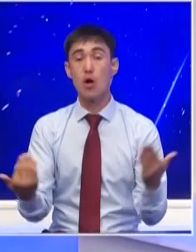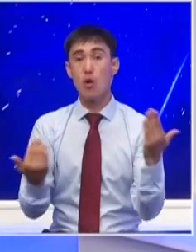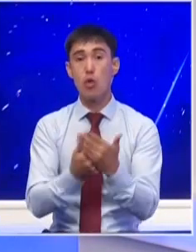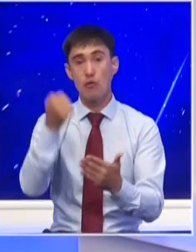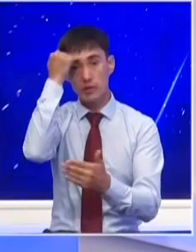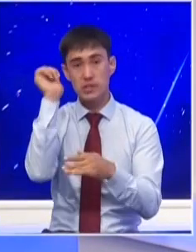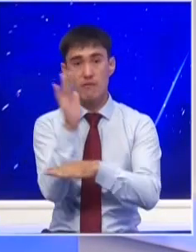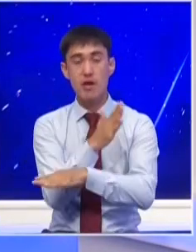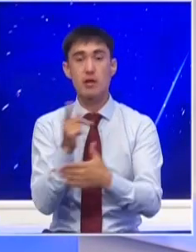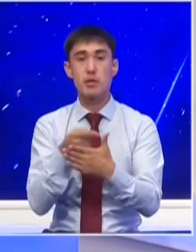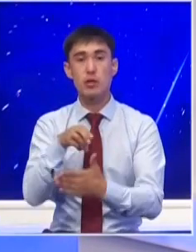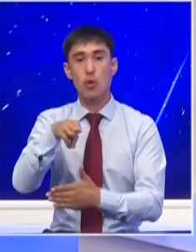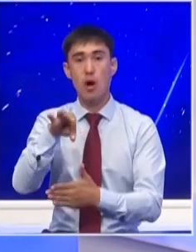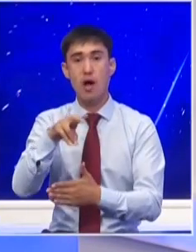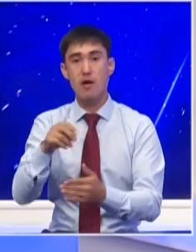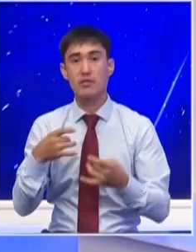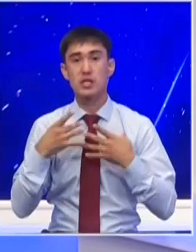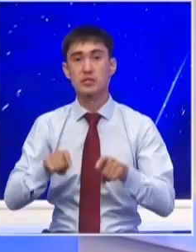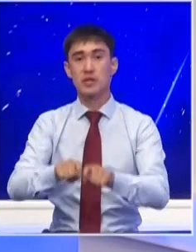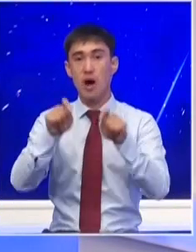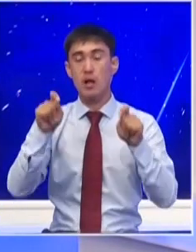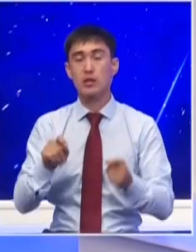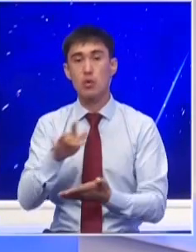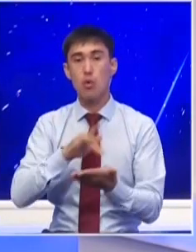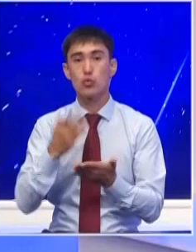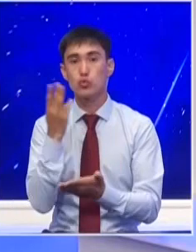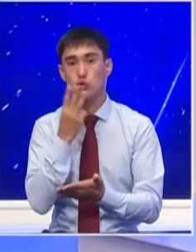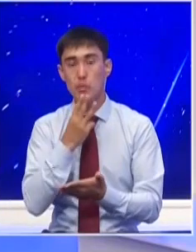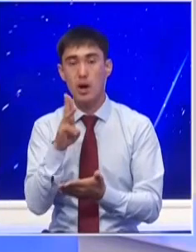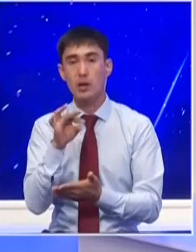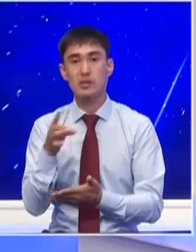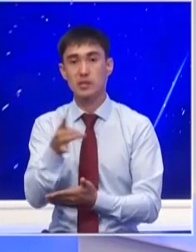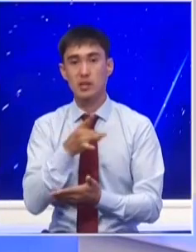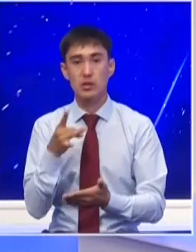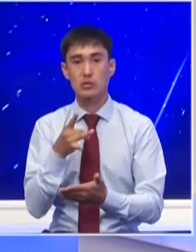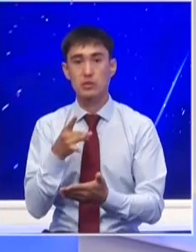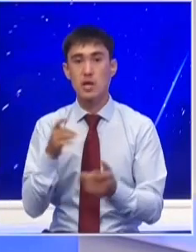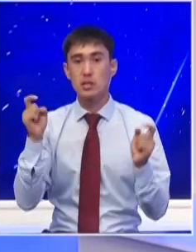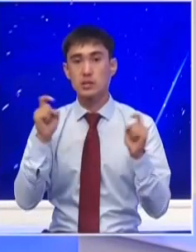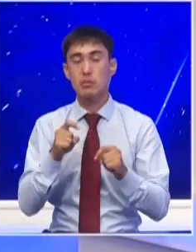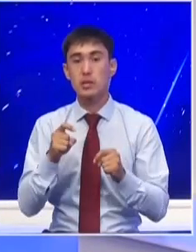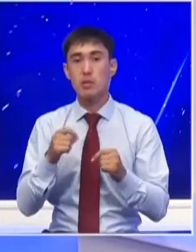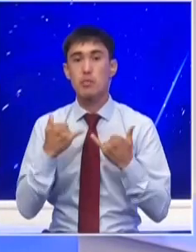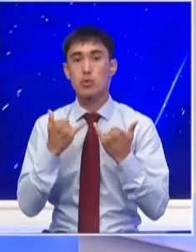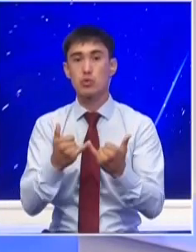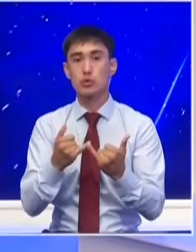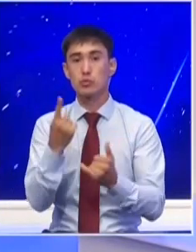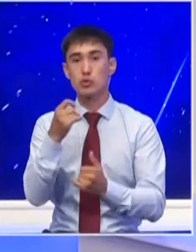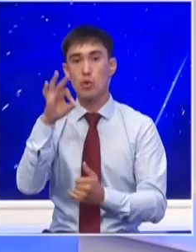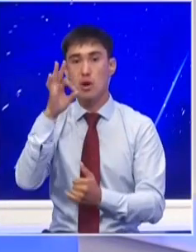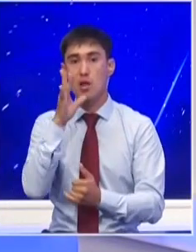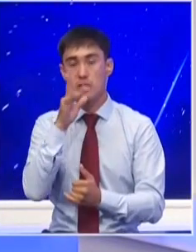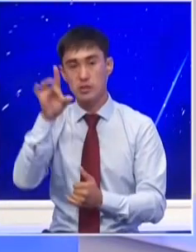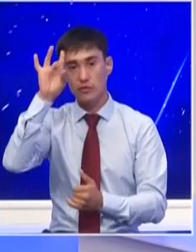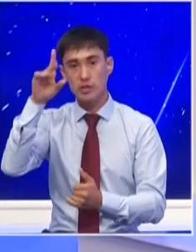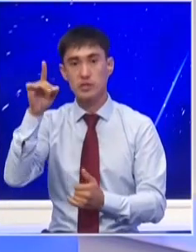Новый сквер имени Кемеля Токаева торжественно открыли в городе Уштобе Каратальского района. Событием, приуроченным к столетию